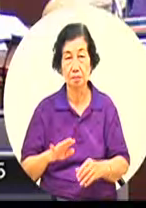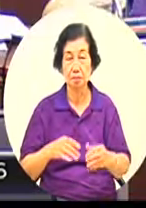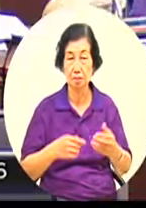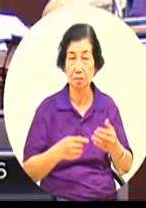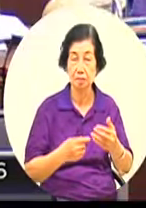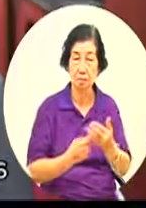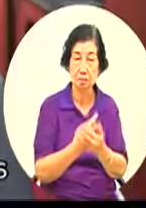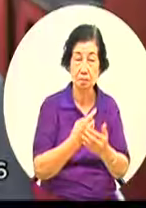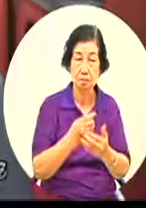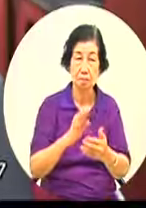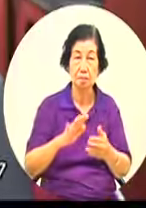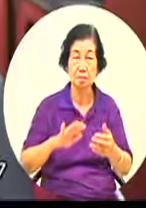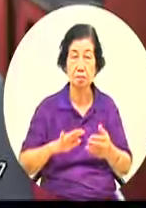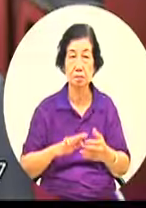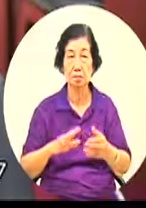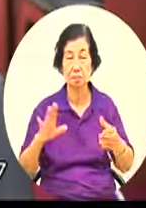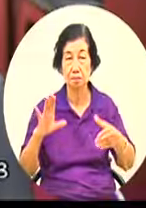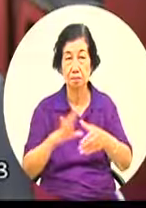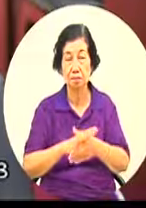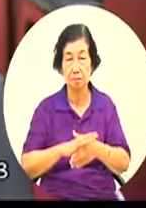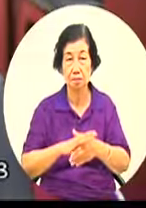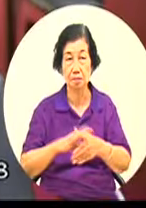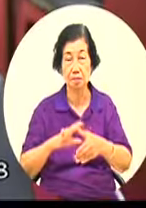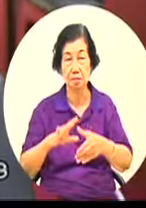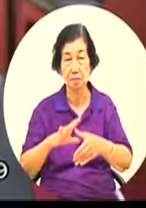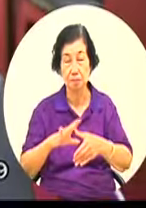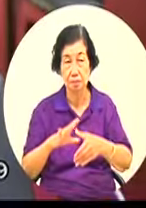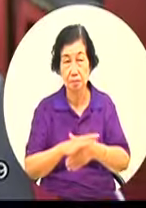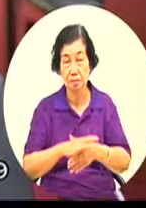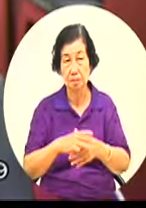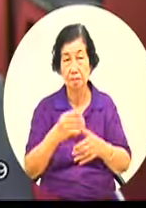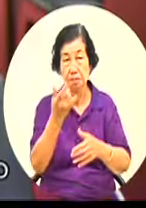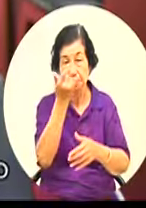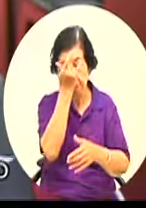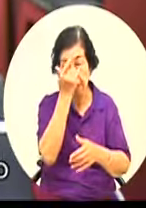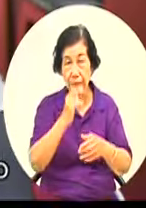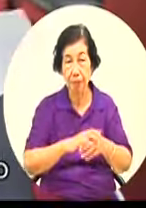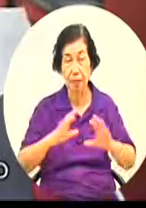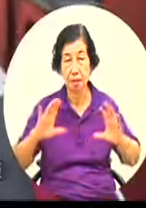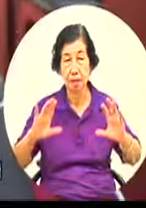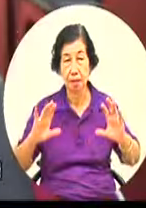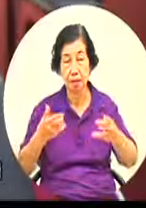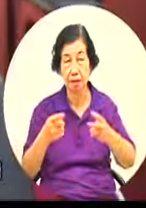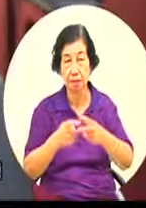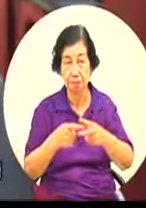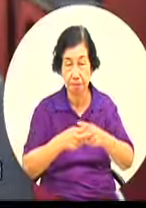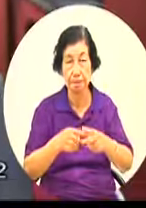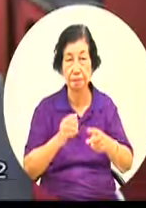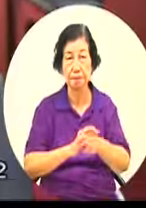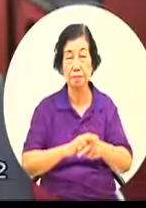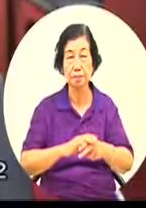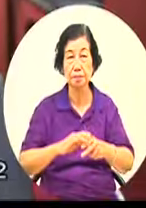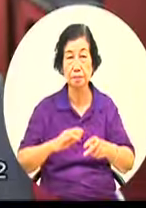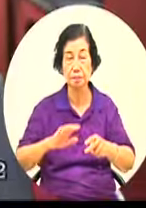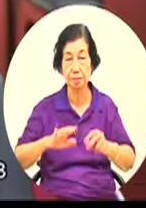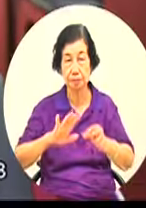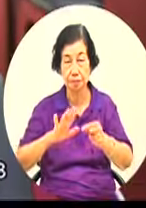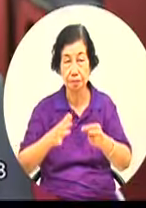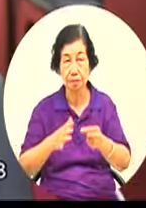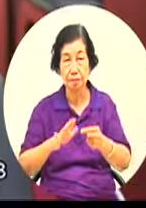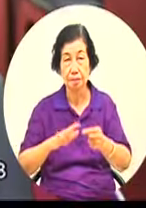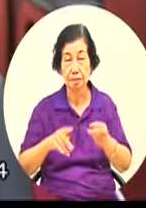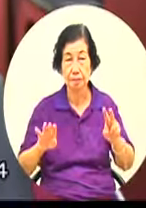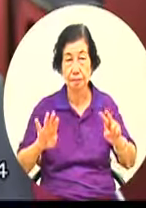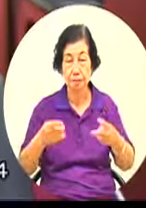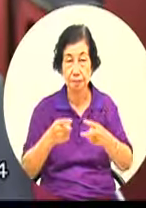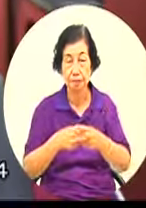你刚刚有提到文德国小，其实那附近也有文山国小、文华国小，甚至还有其他邻近的学校，国小、国中、高中，甚至大